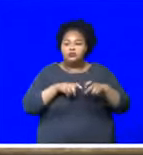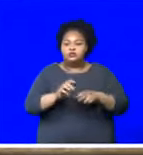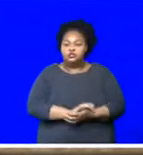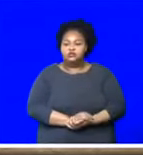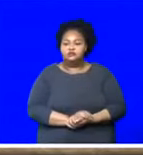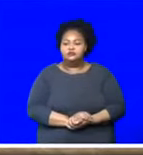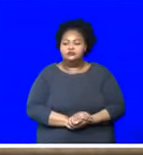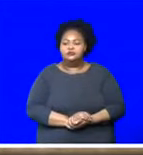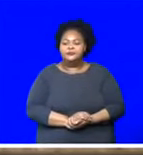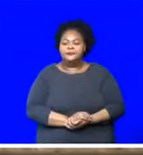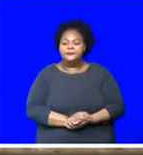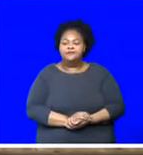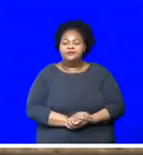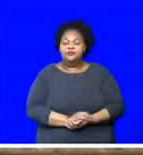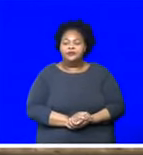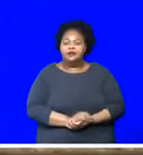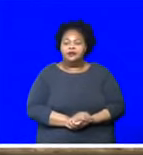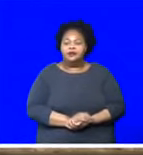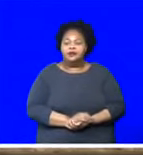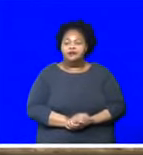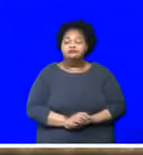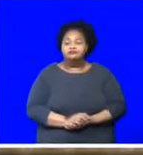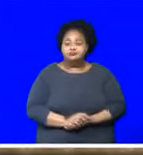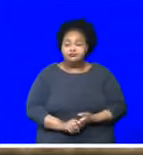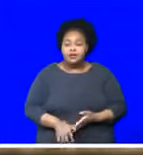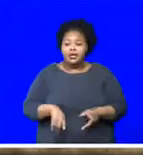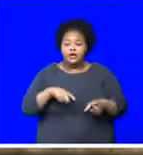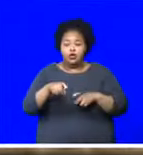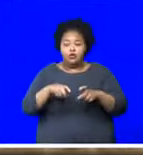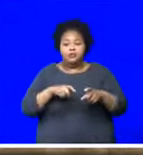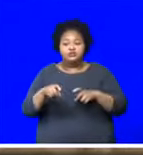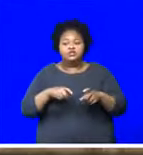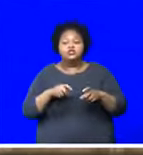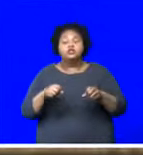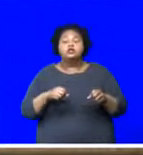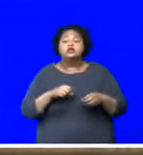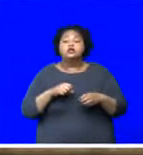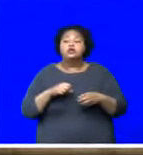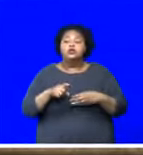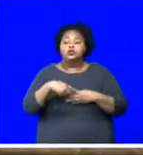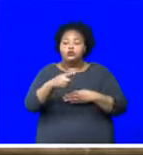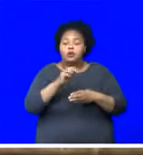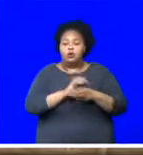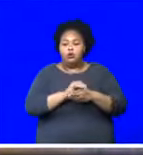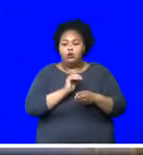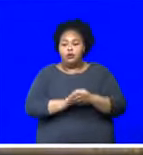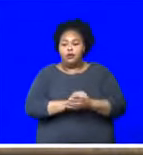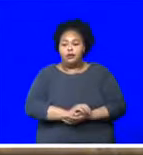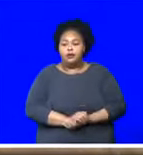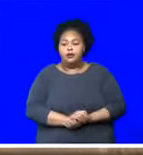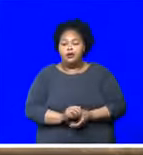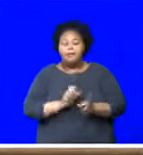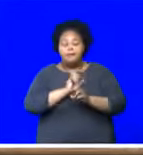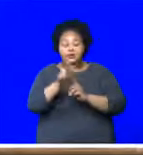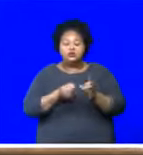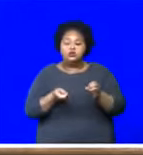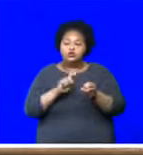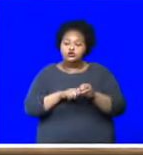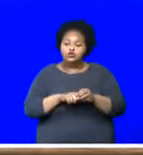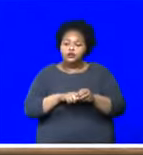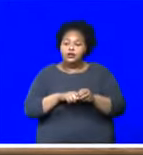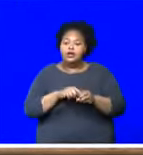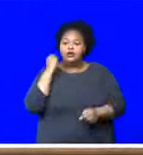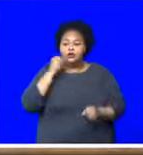nase endani. Ngekubuka kwami uhambe kahle. Lo munye walabo labangenele lo msebenzi nokulunga thumbela uthi